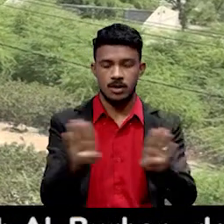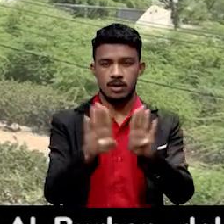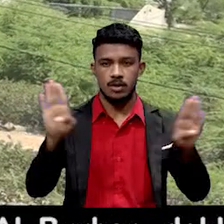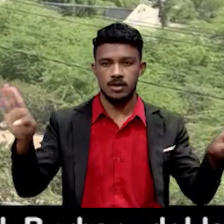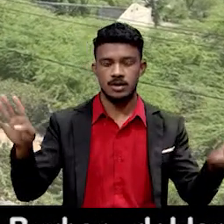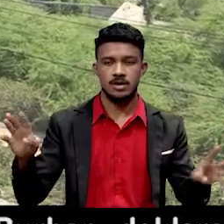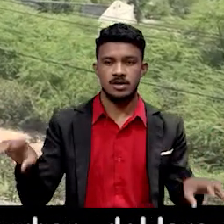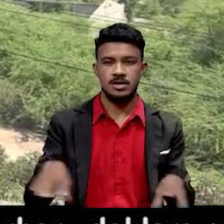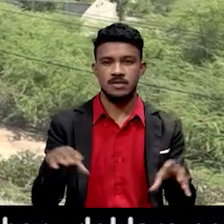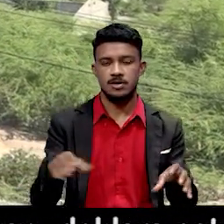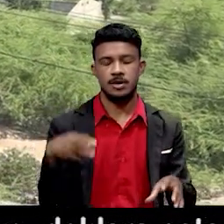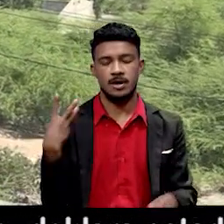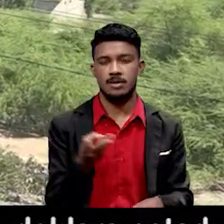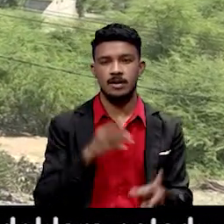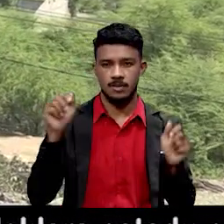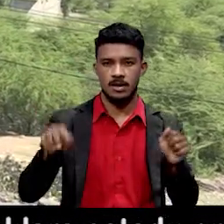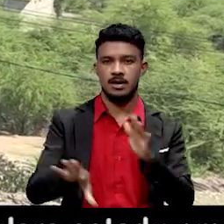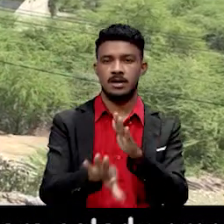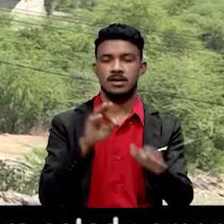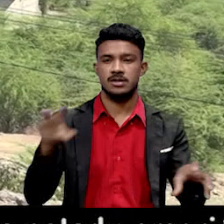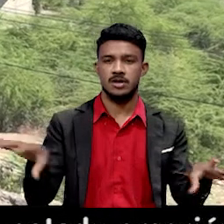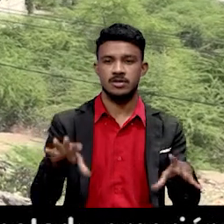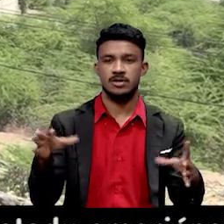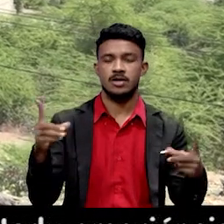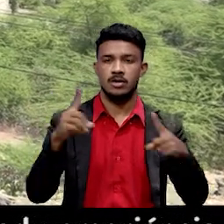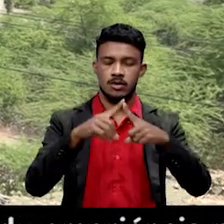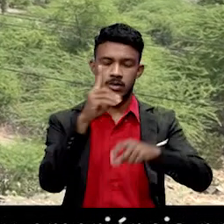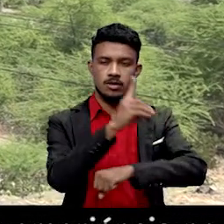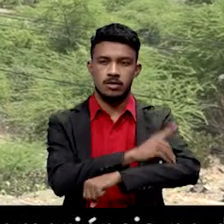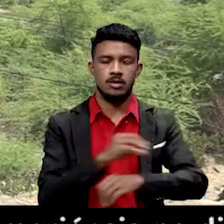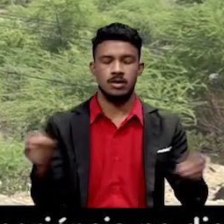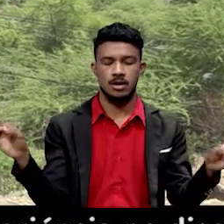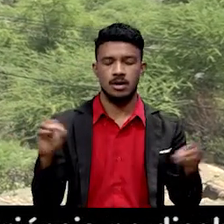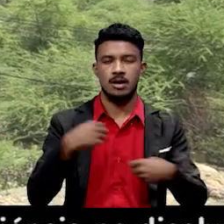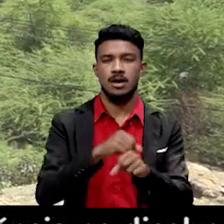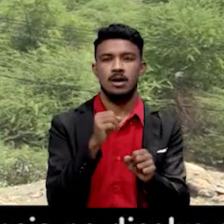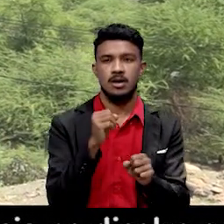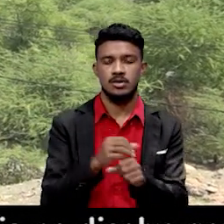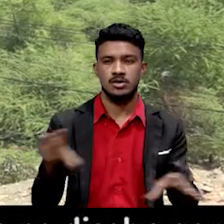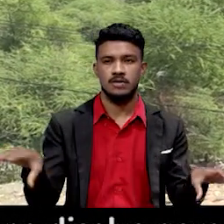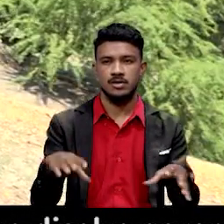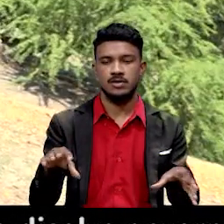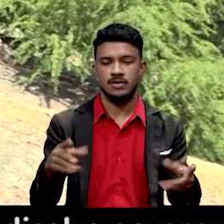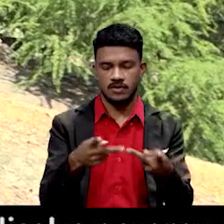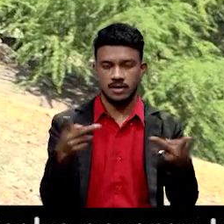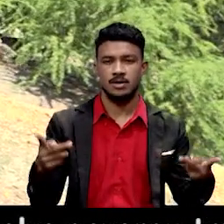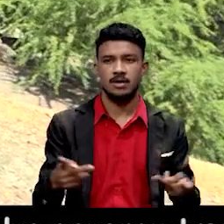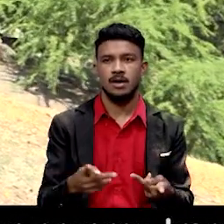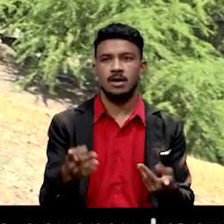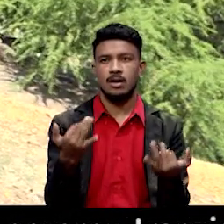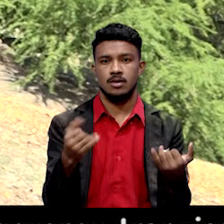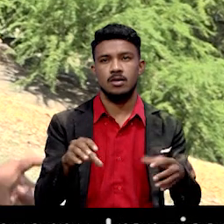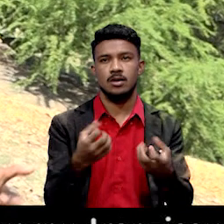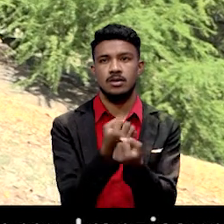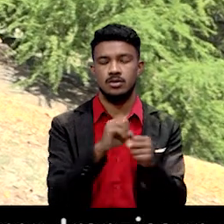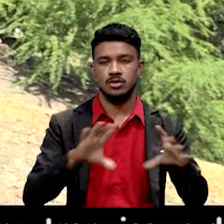ba ami para ami bela etan servisu to oin lorong data abo la halo botida ya be kampung terbayu ne abo halo abandona deit